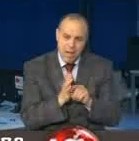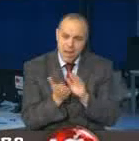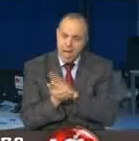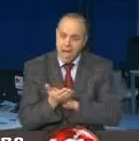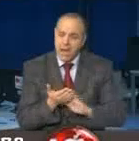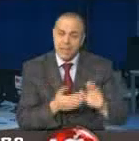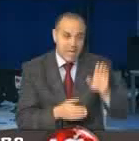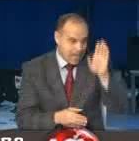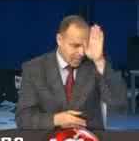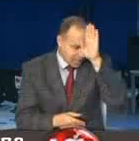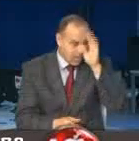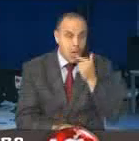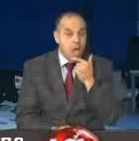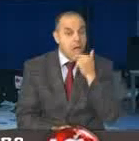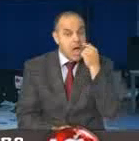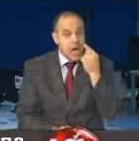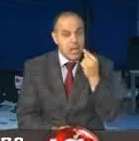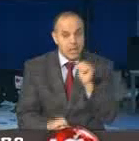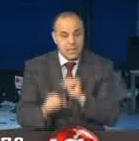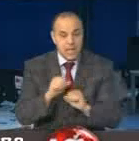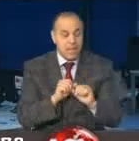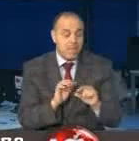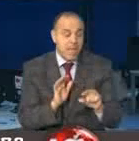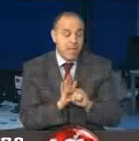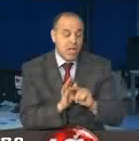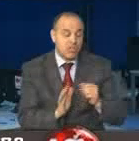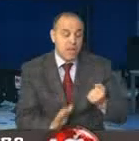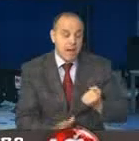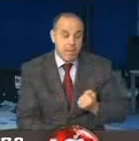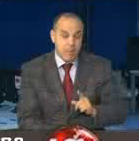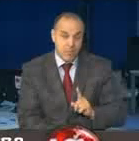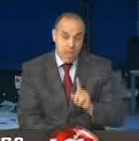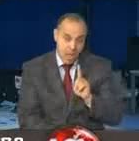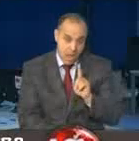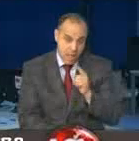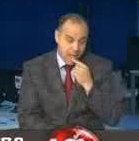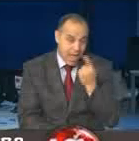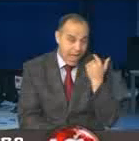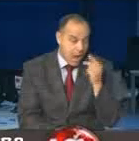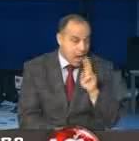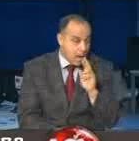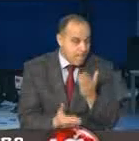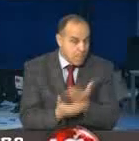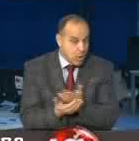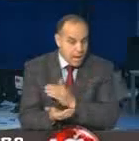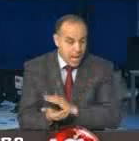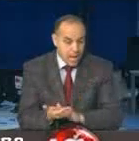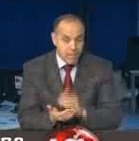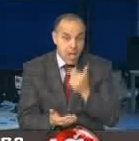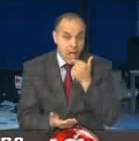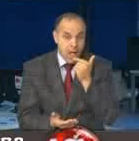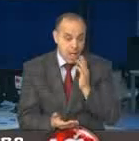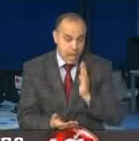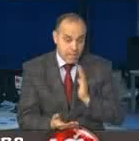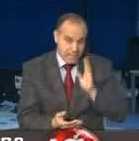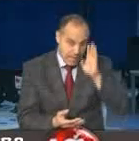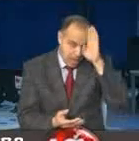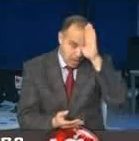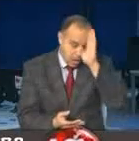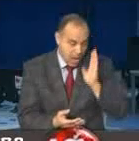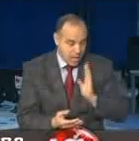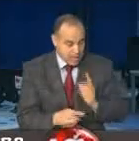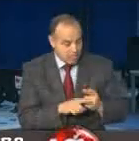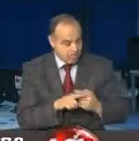الأراضي العراقية وخاصة تنظيم داعش الإرهابي. وتفيد آخر التقارير الميدانية أن الجيش العراقي